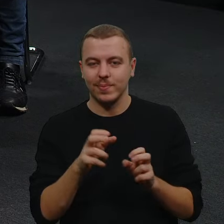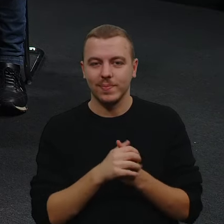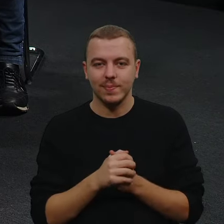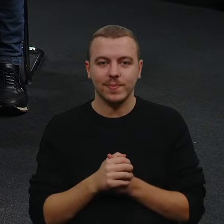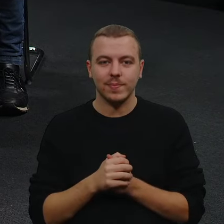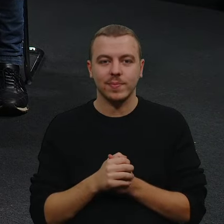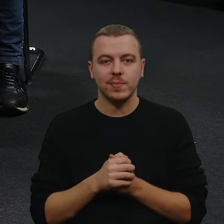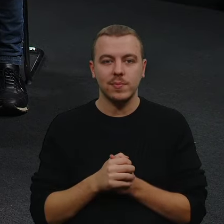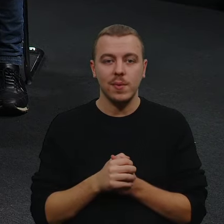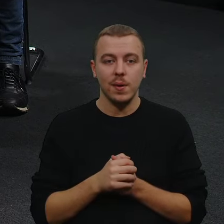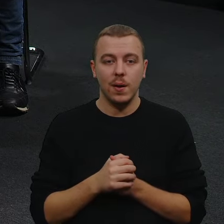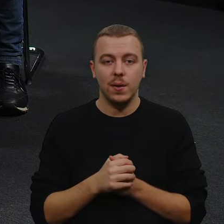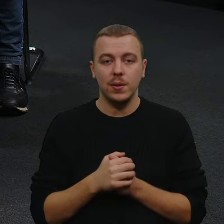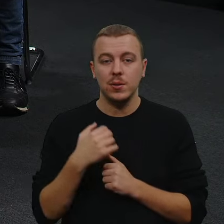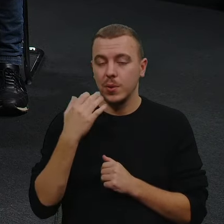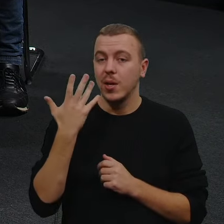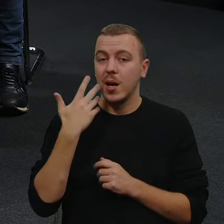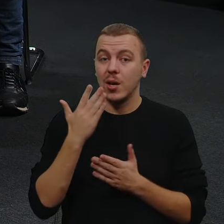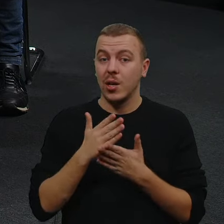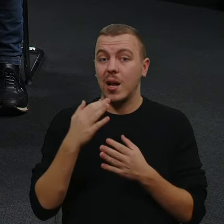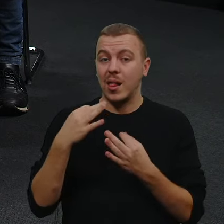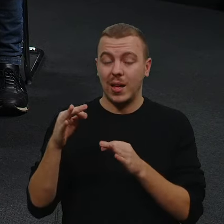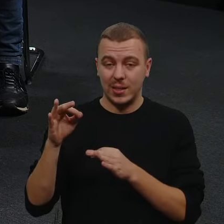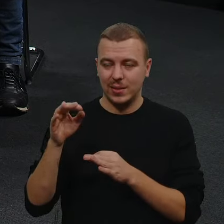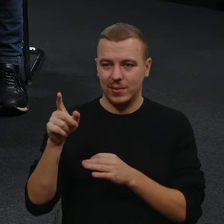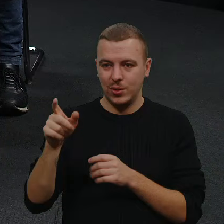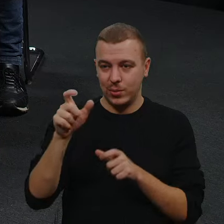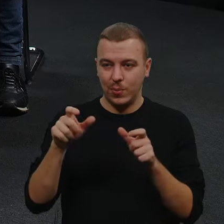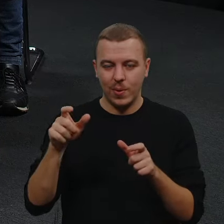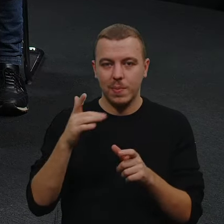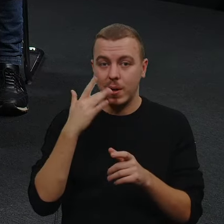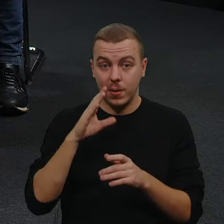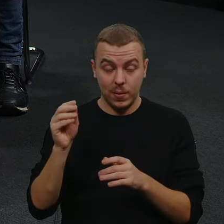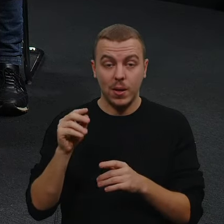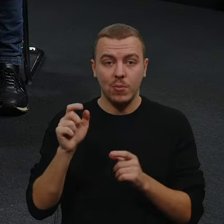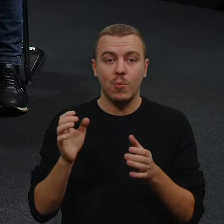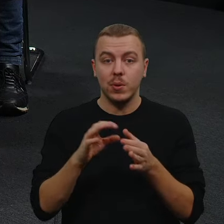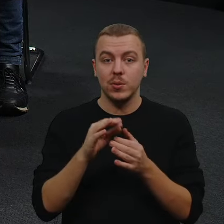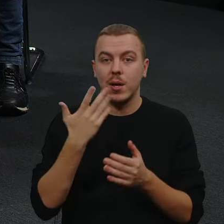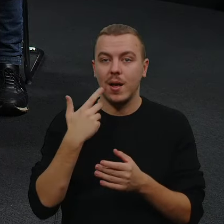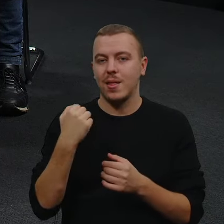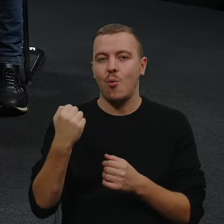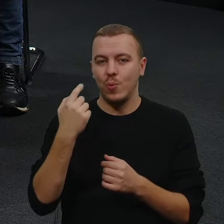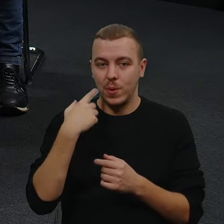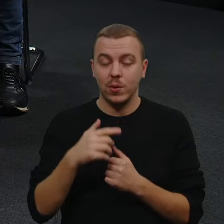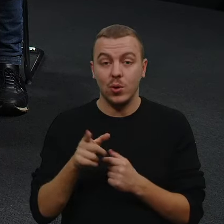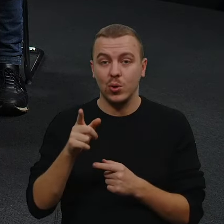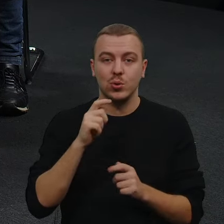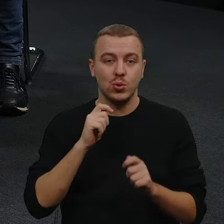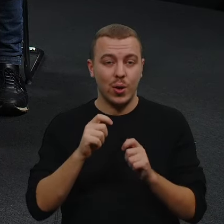Žinot, jeigu, aš suprantu, kada laisvi agentai prisijungia, kada tu turi Seime daugumą. Jūs kaip